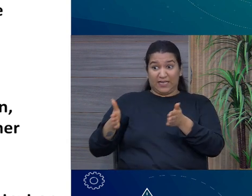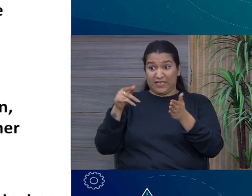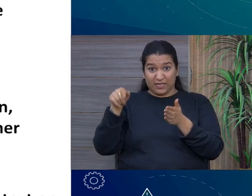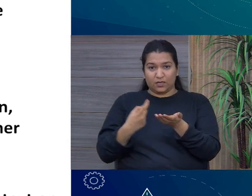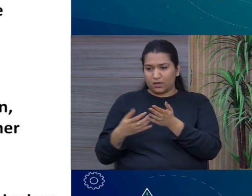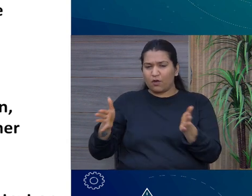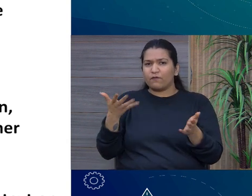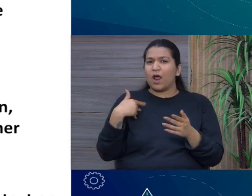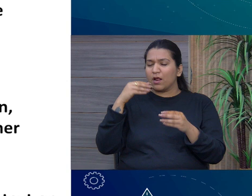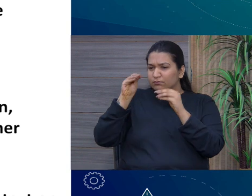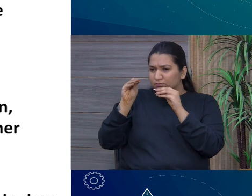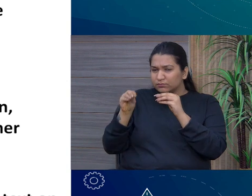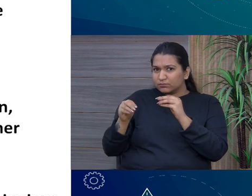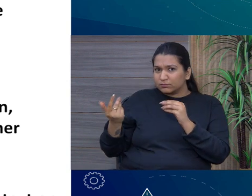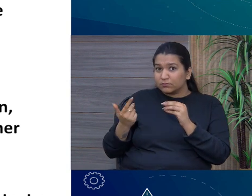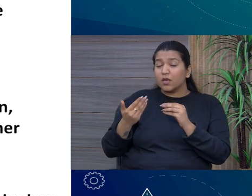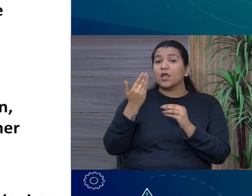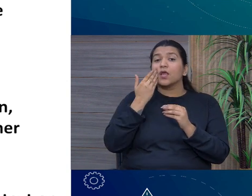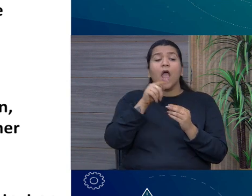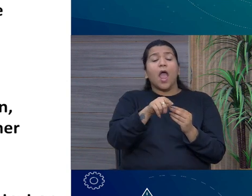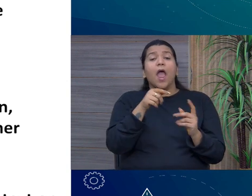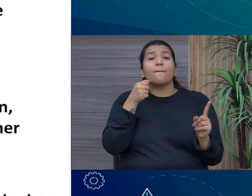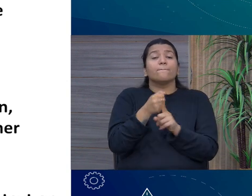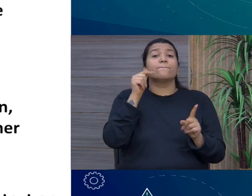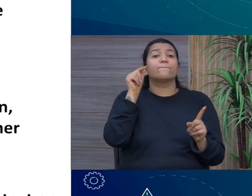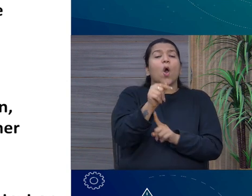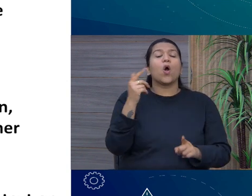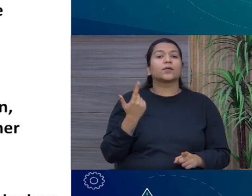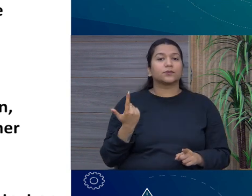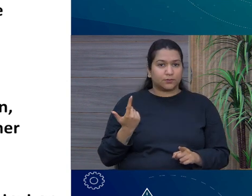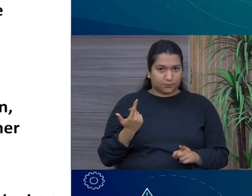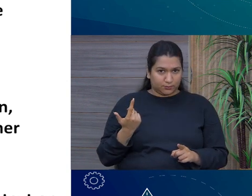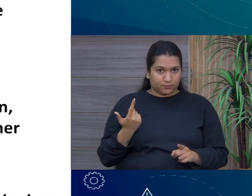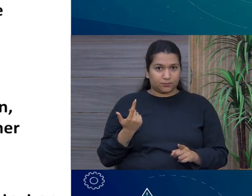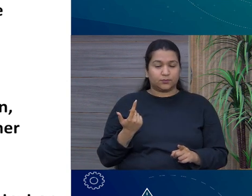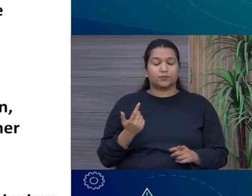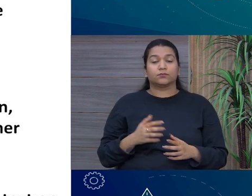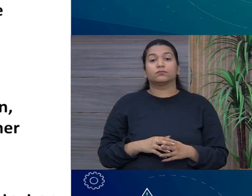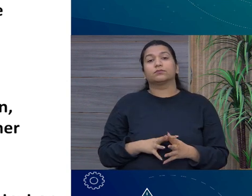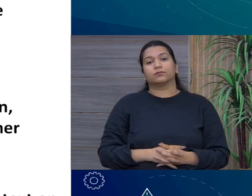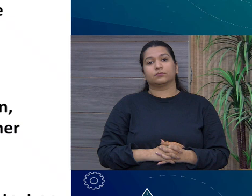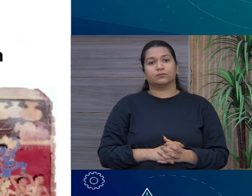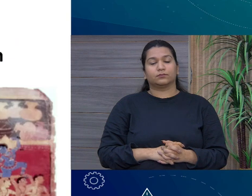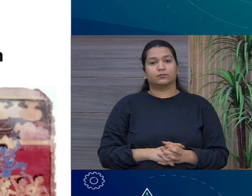पे टेक्स्ट मेंशन करते हैं कि वो पेंटिंग क्या बता रही है। right. तो ये इसका बहुत इंपॉर्टेंट एक डोमेन है।